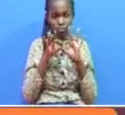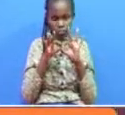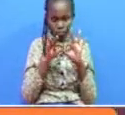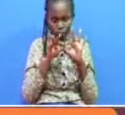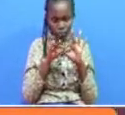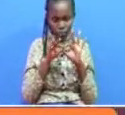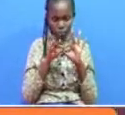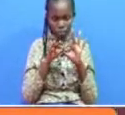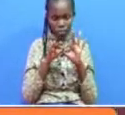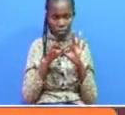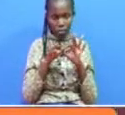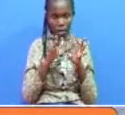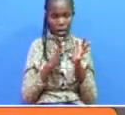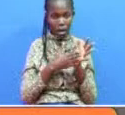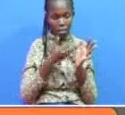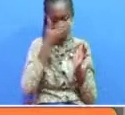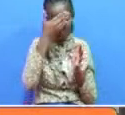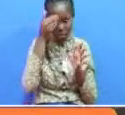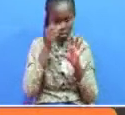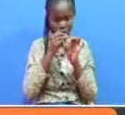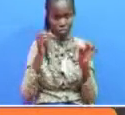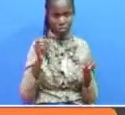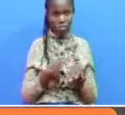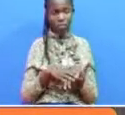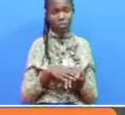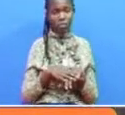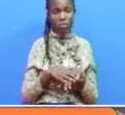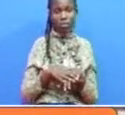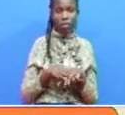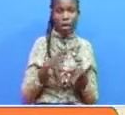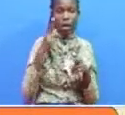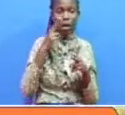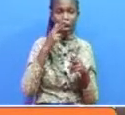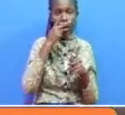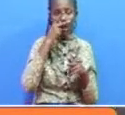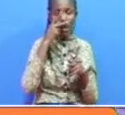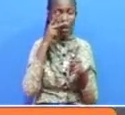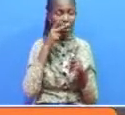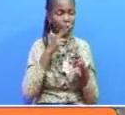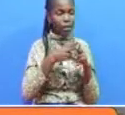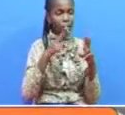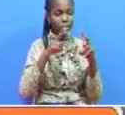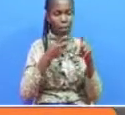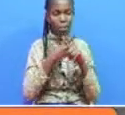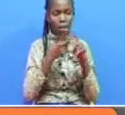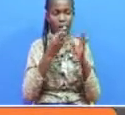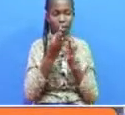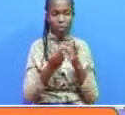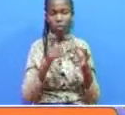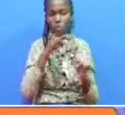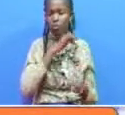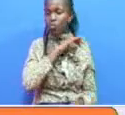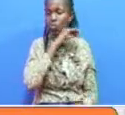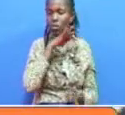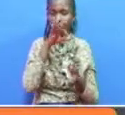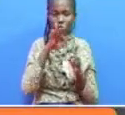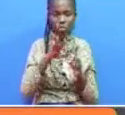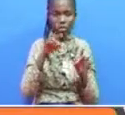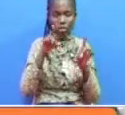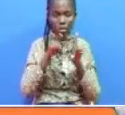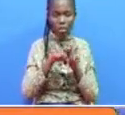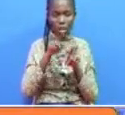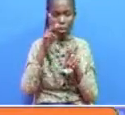na usisahau Wakamba. Usitafute jini ya Kalonzo. Lakini ukimchagua Raila na